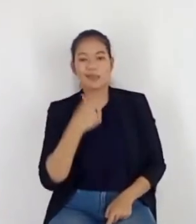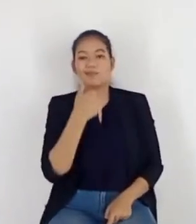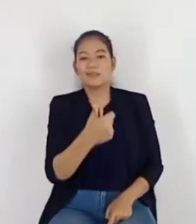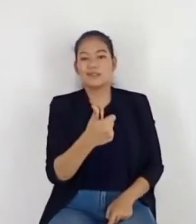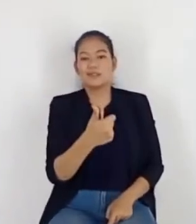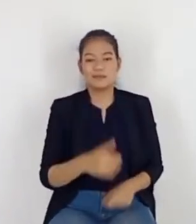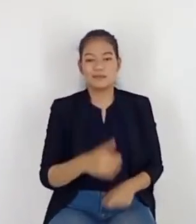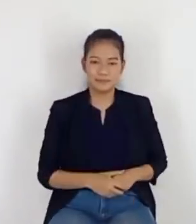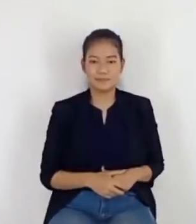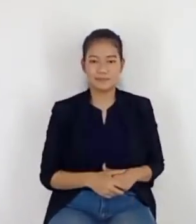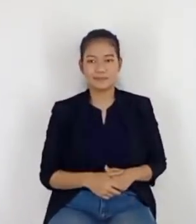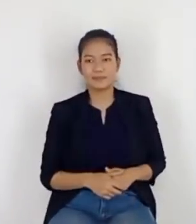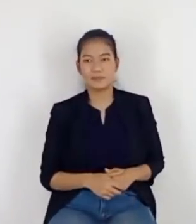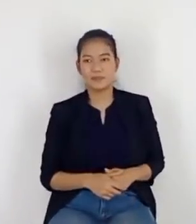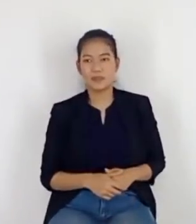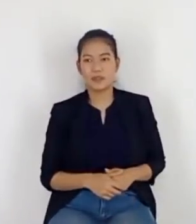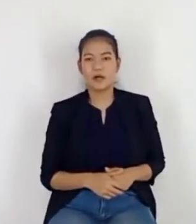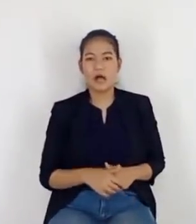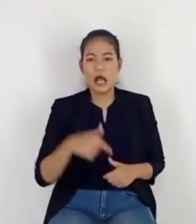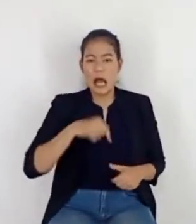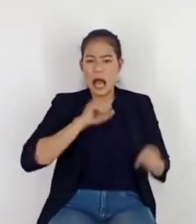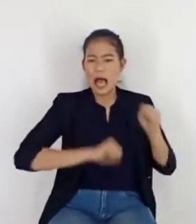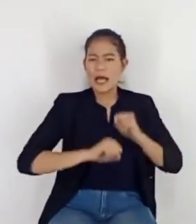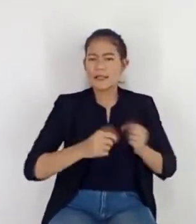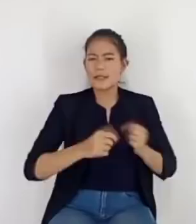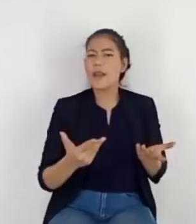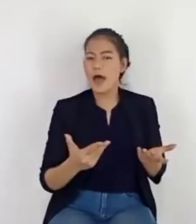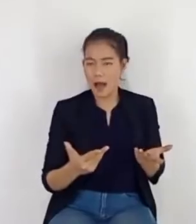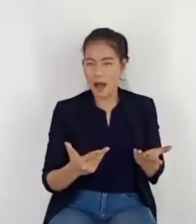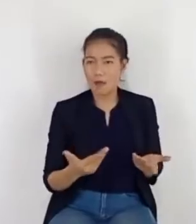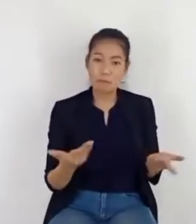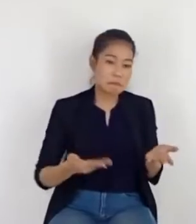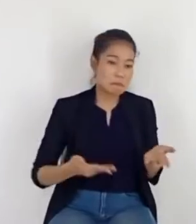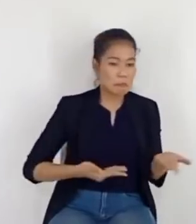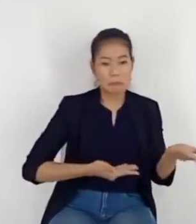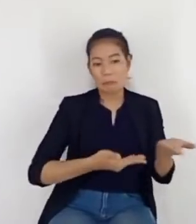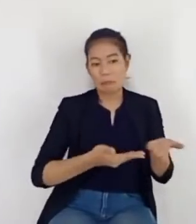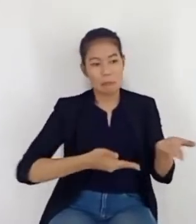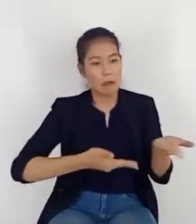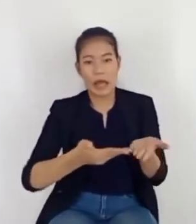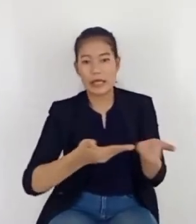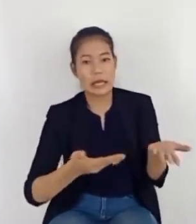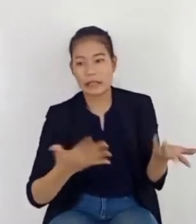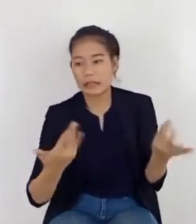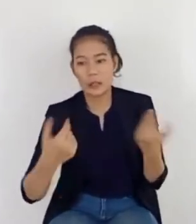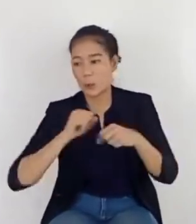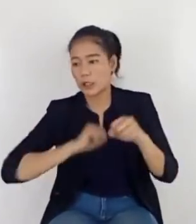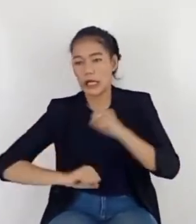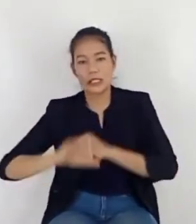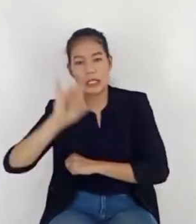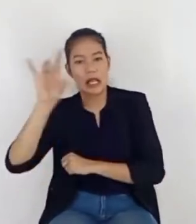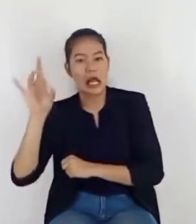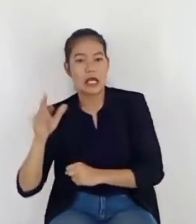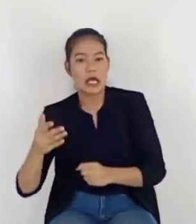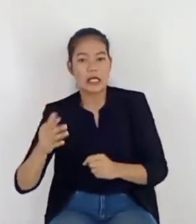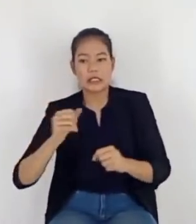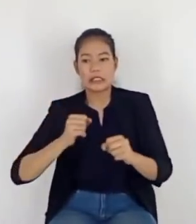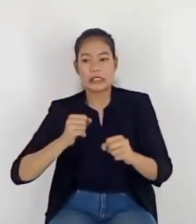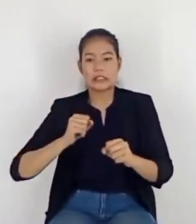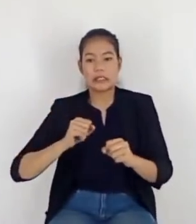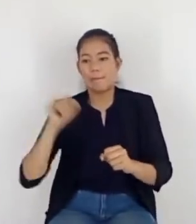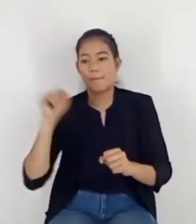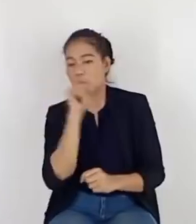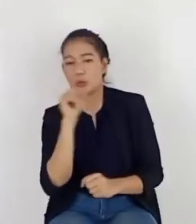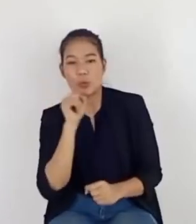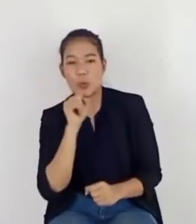pertobatan. Di mana kita aktif? Ya melalui badan pelayanan, melalui kegiatan apa, kegiatan multimedia, kegiatan paduan